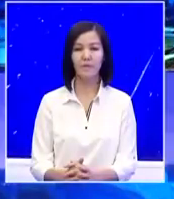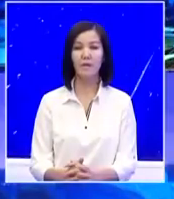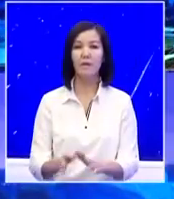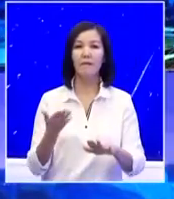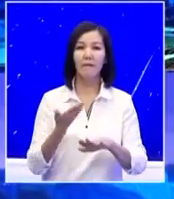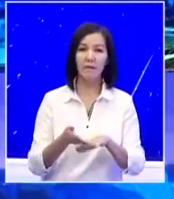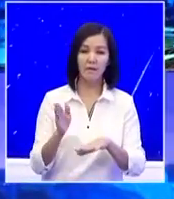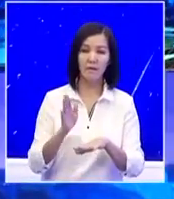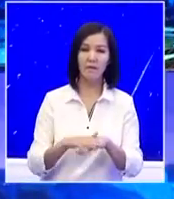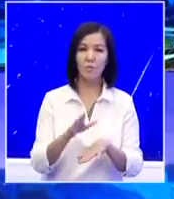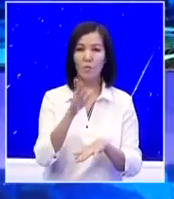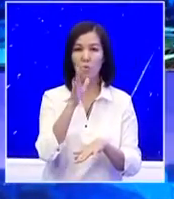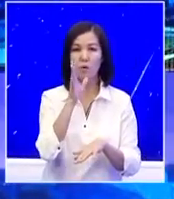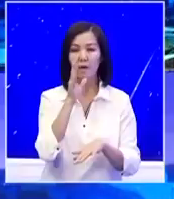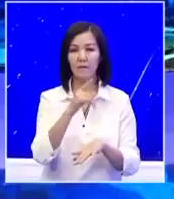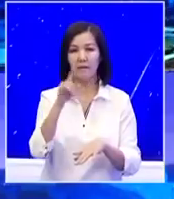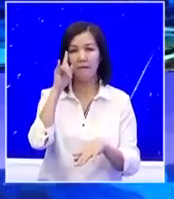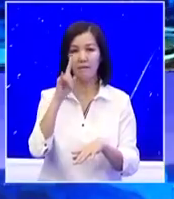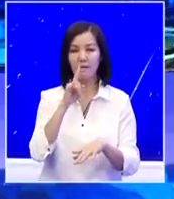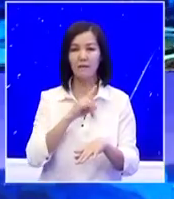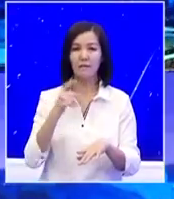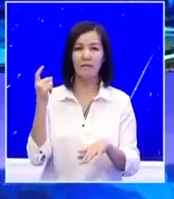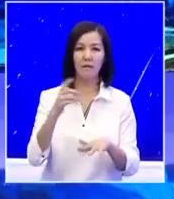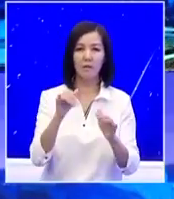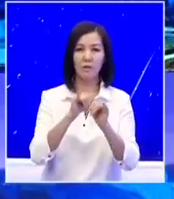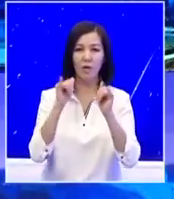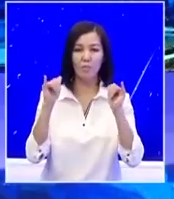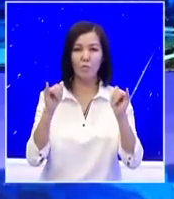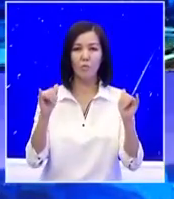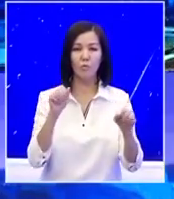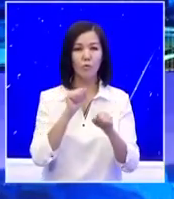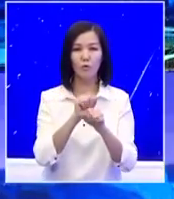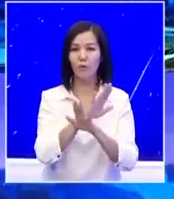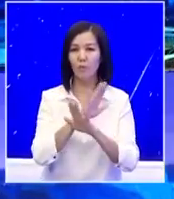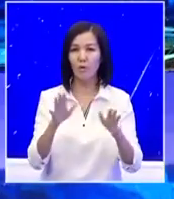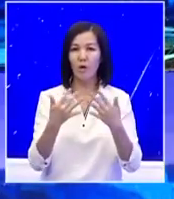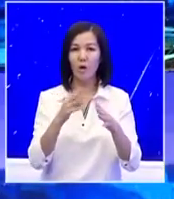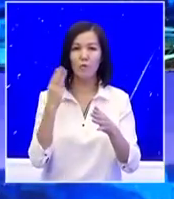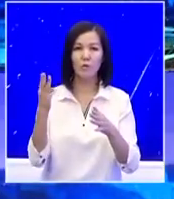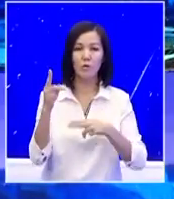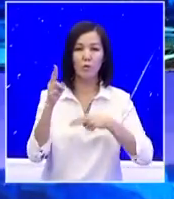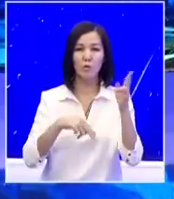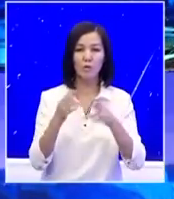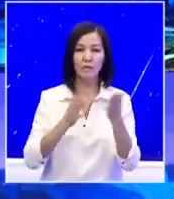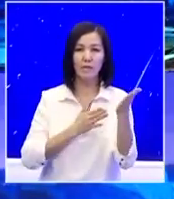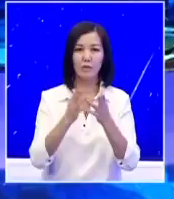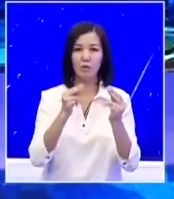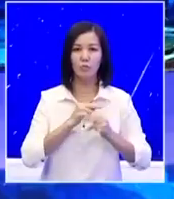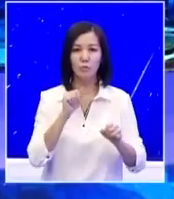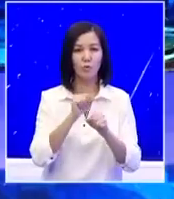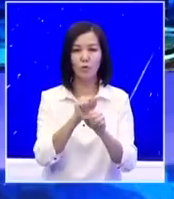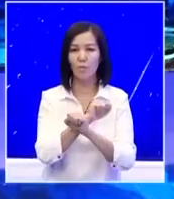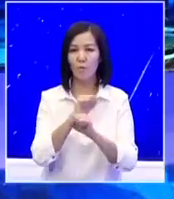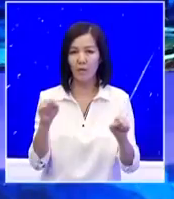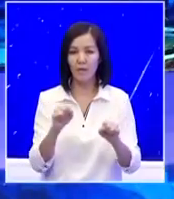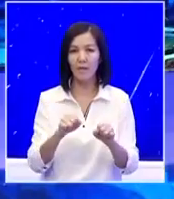Қандай қиын кезең болмасын, ел экономикасы дамылдамау тиіс. Әсіресе ауыл шаруашылық пен құрылыс саласында жұмыс кідірмеу керек.